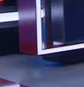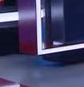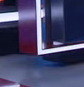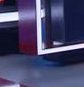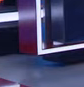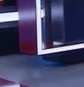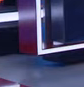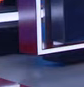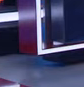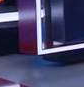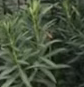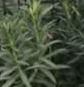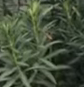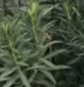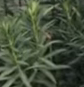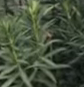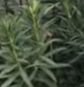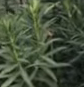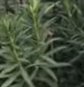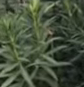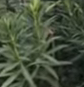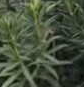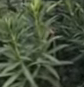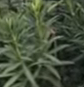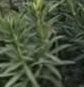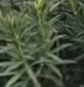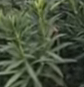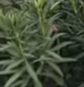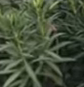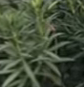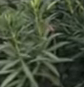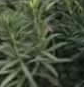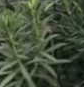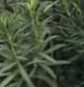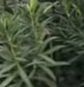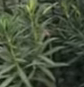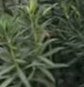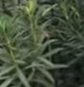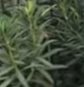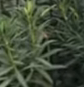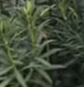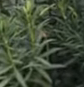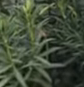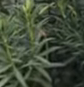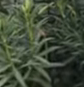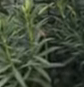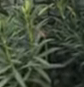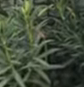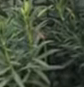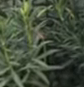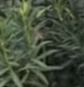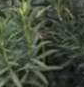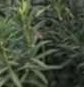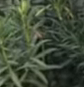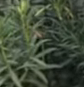מוותר לבנקים? אי אפשר לראות ולהשלים תופעה כזאת שסוגרים סניפים של בנקים על ימין ועל שמאל.